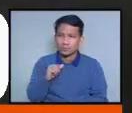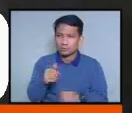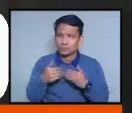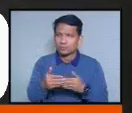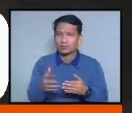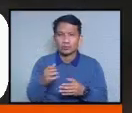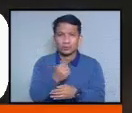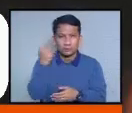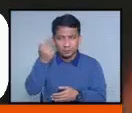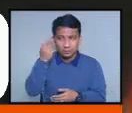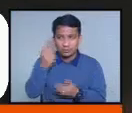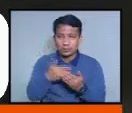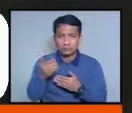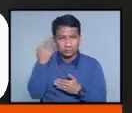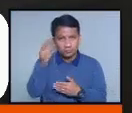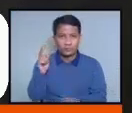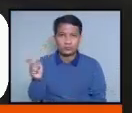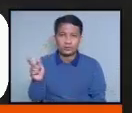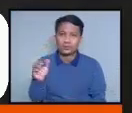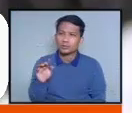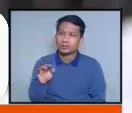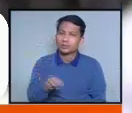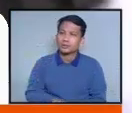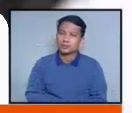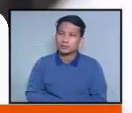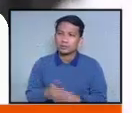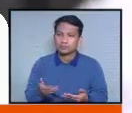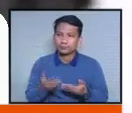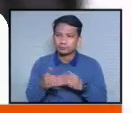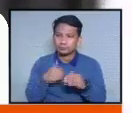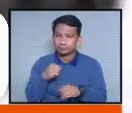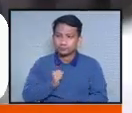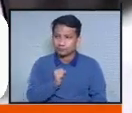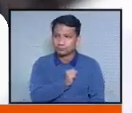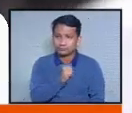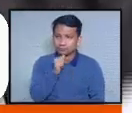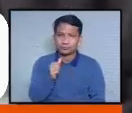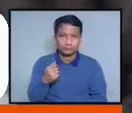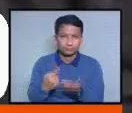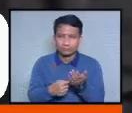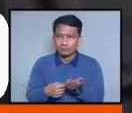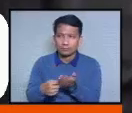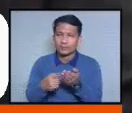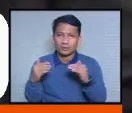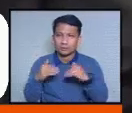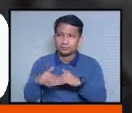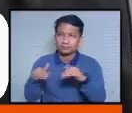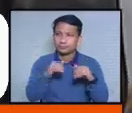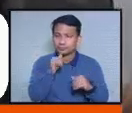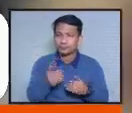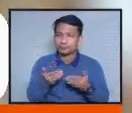na matatapos ang ilang proyekto ng gobyerno para sa 2019. Dahil sa hakbang ng Senado, hindi nadadaan sa Bicameral Conference